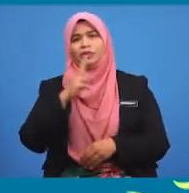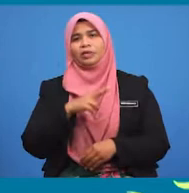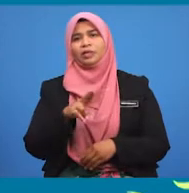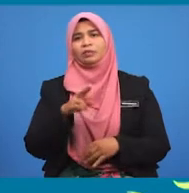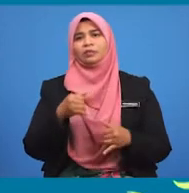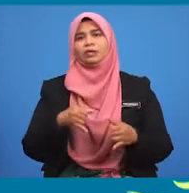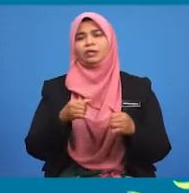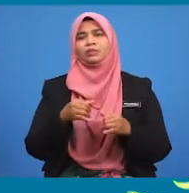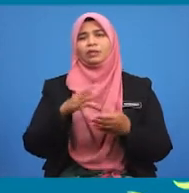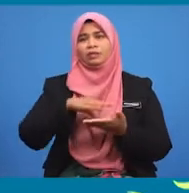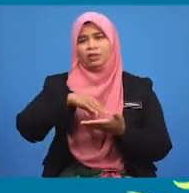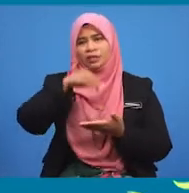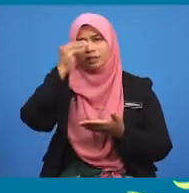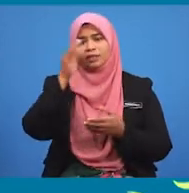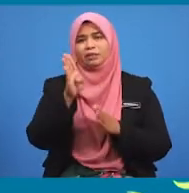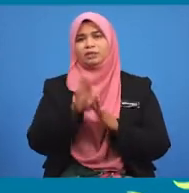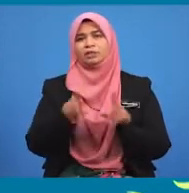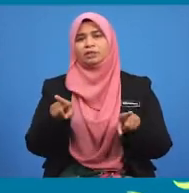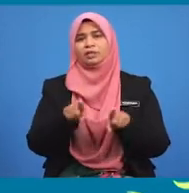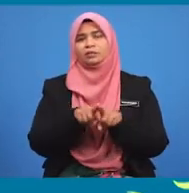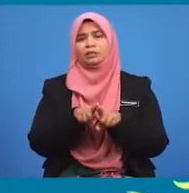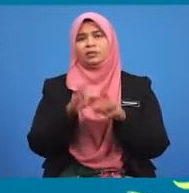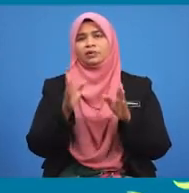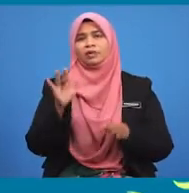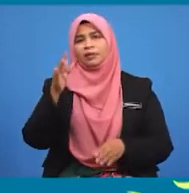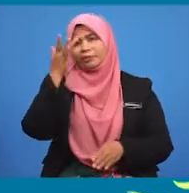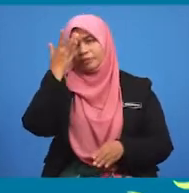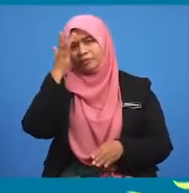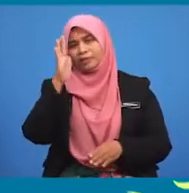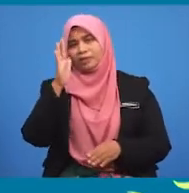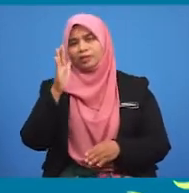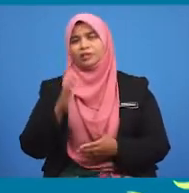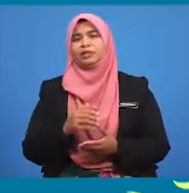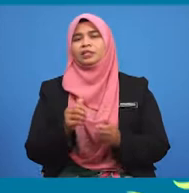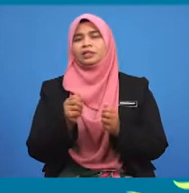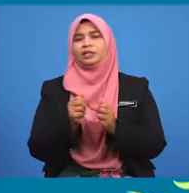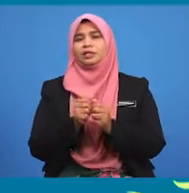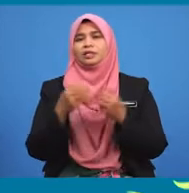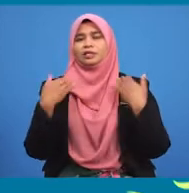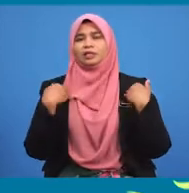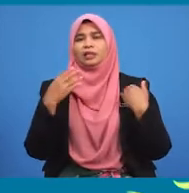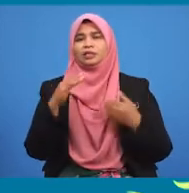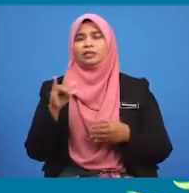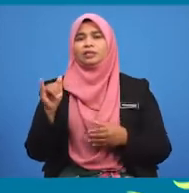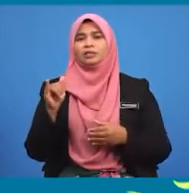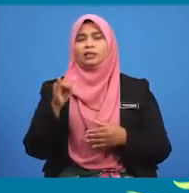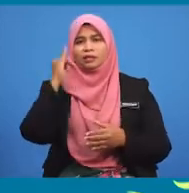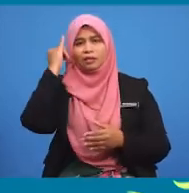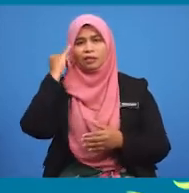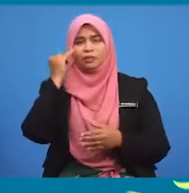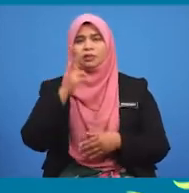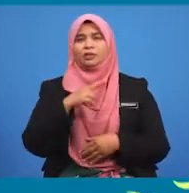ulama, guru-guru atau ilmuwan Islam. Dengan adanya ilmu agama, manusia tidak akan